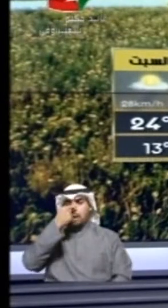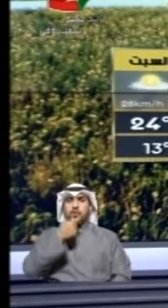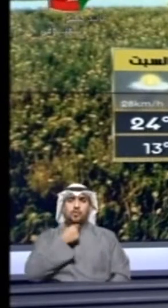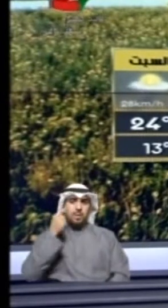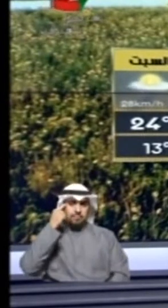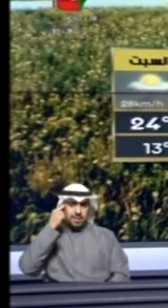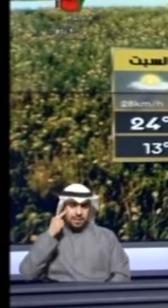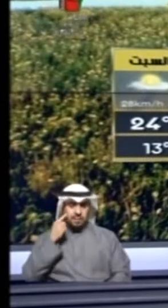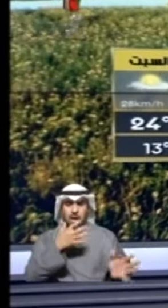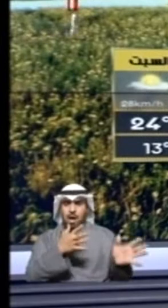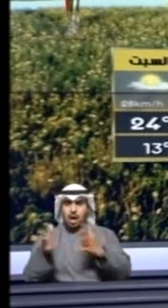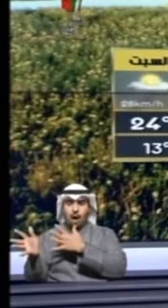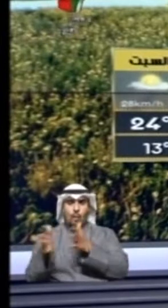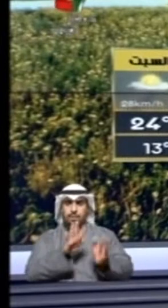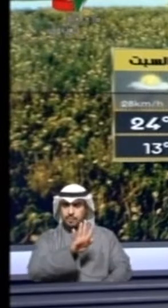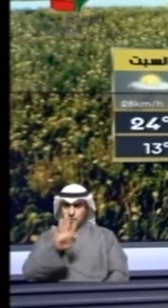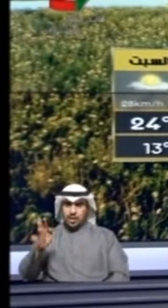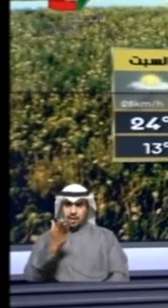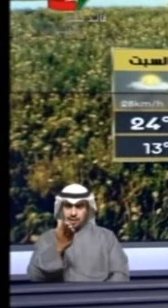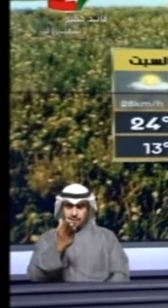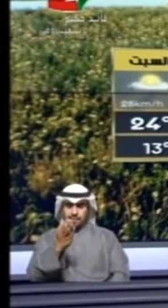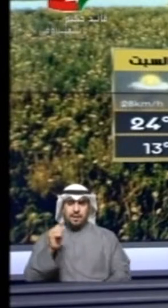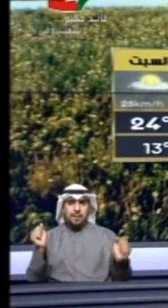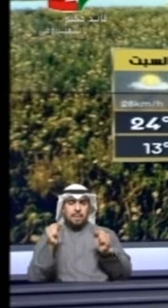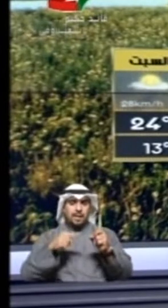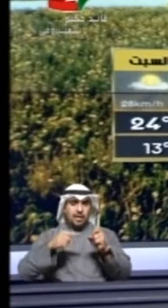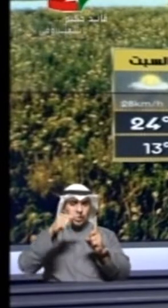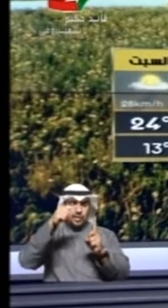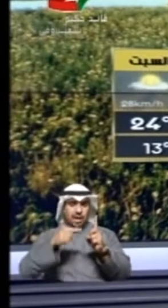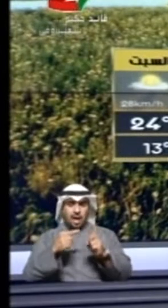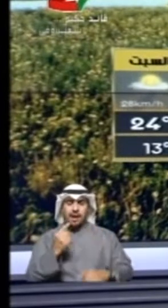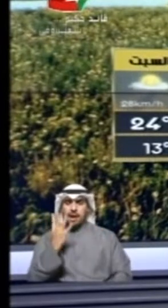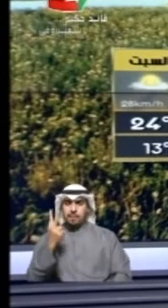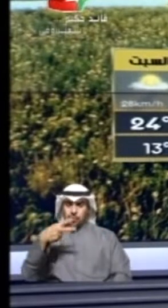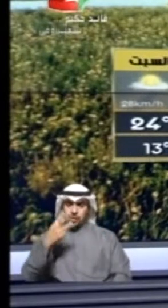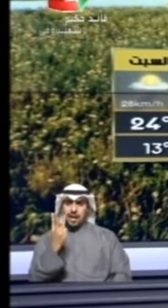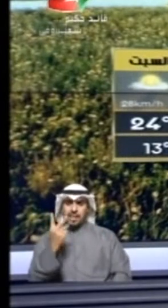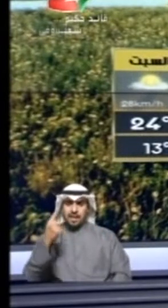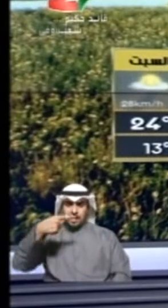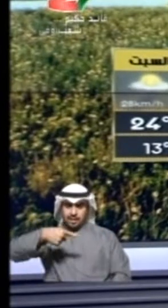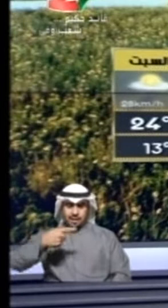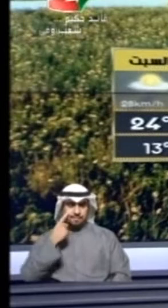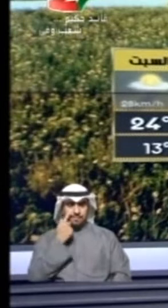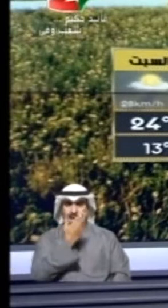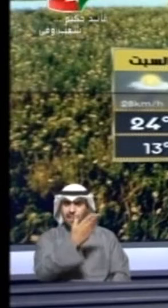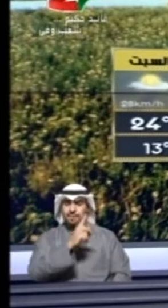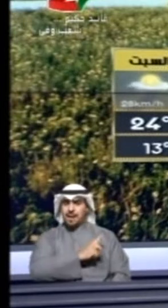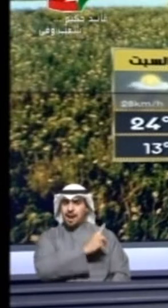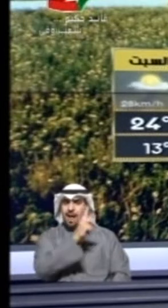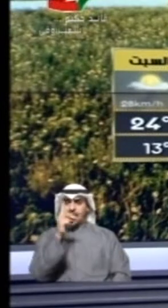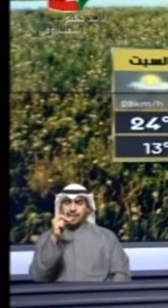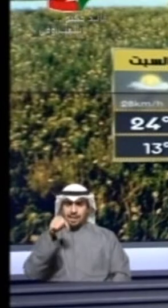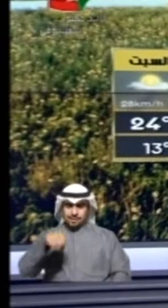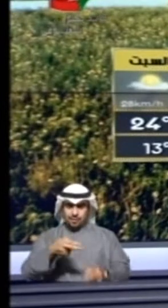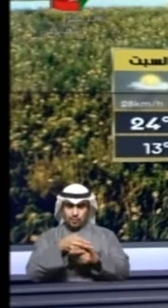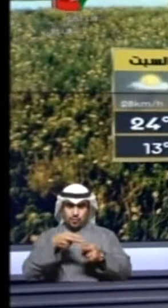من حين إلى آخر، وأيضا العظمى المتوقعة 24 والصغرى 13 درجة مئوية. أعزائي المشاهدين، هذا كل ما لدينا في النشرة